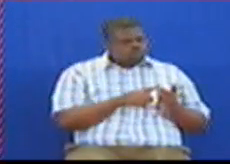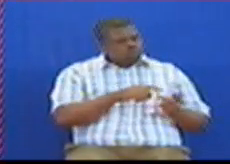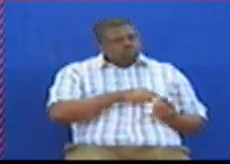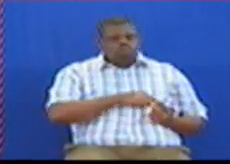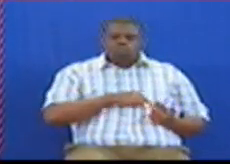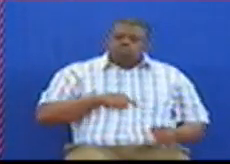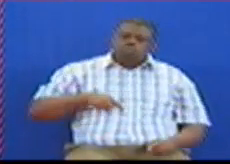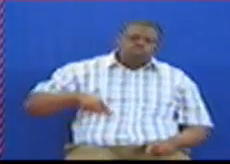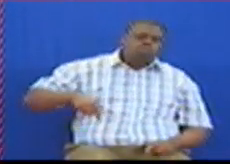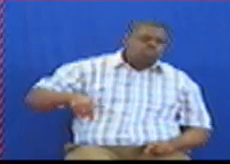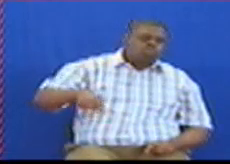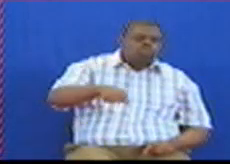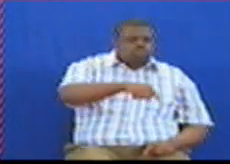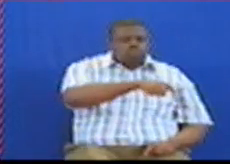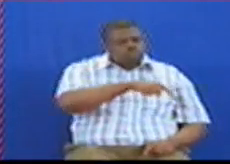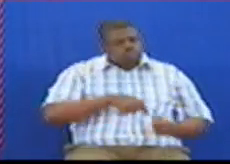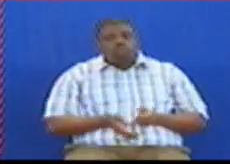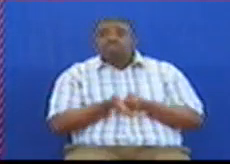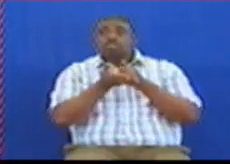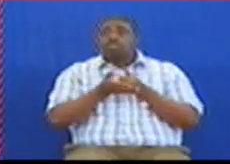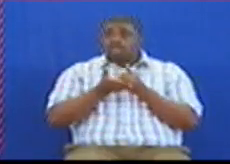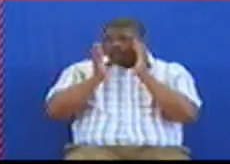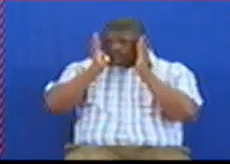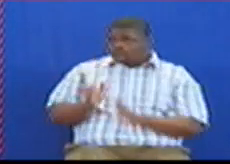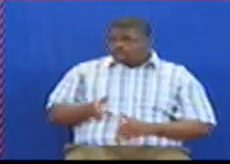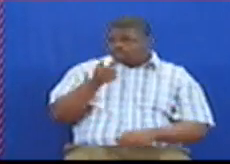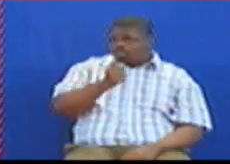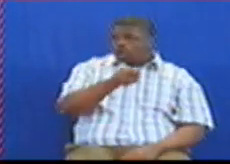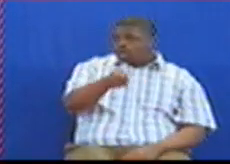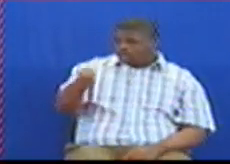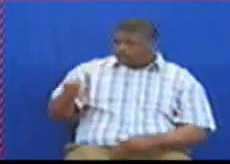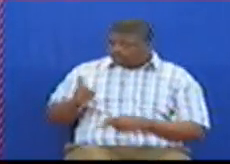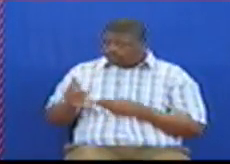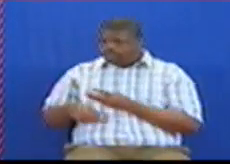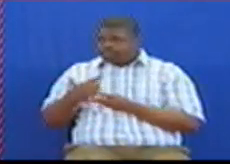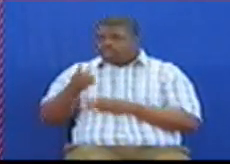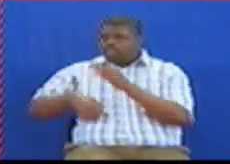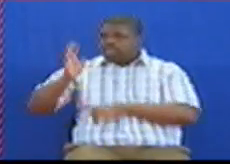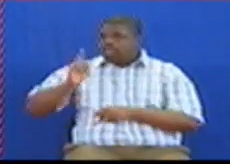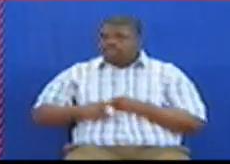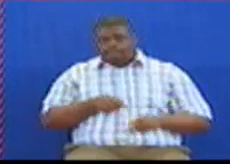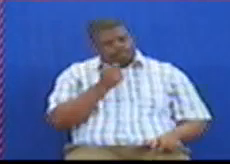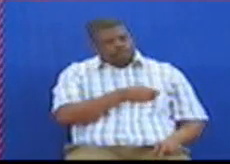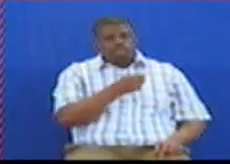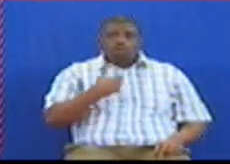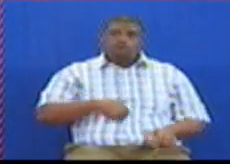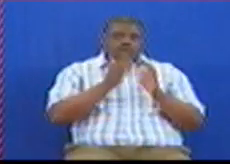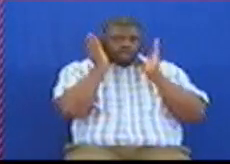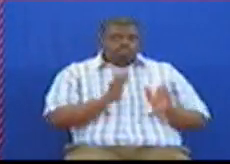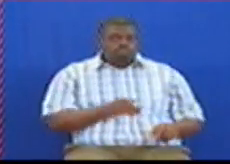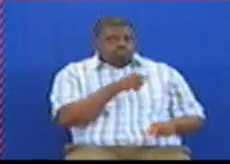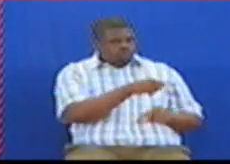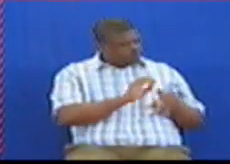sana kwenye nchi yetu kumsaidia Mheshimiwa Rais, tunampongeza sana. Lakini zaidi hapo tunampongeza sana Waziri Mkuu ambaye ni